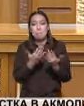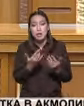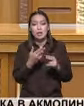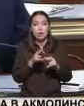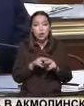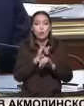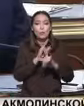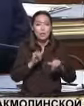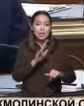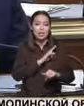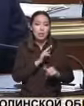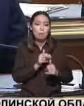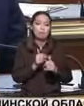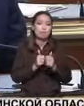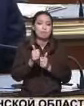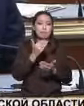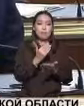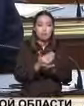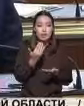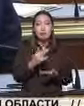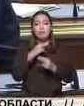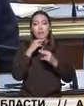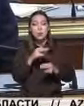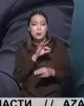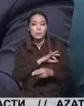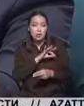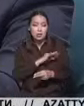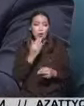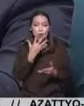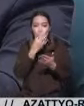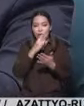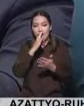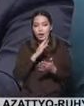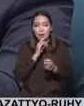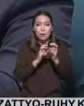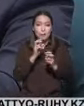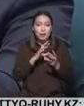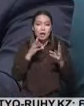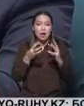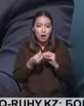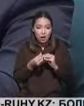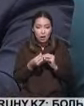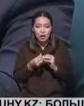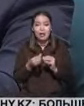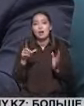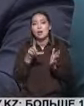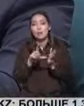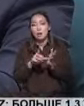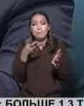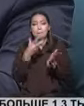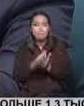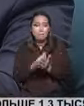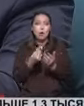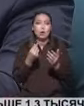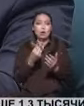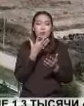освоение высоких переделов. Важно максимально использовать отечественное сырье и комплектующие, налаживать вокруг гигантов